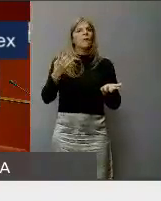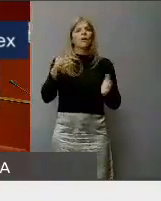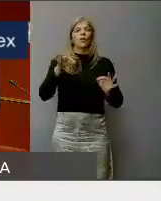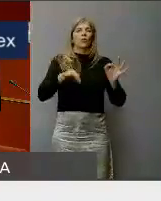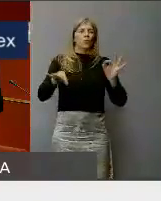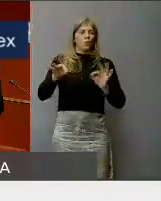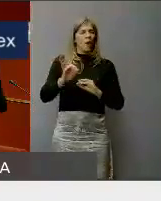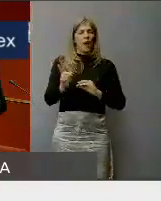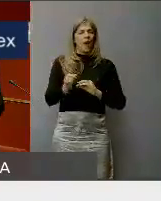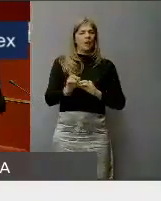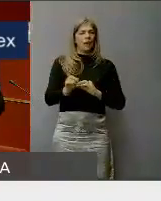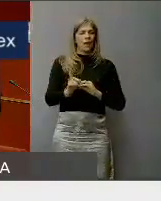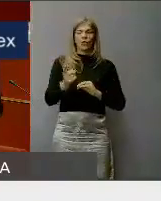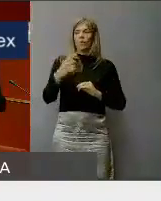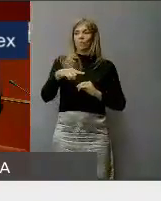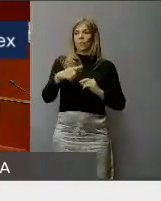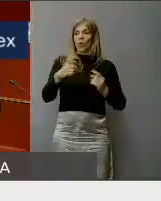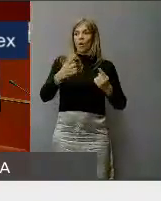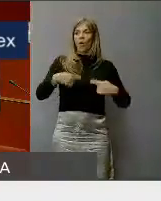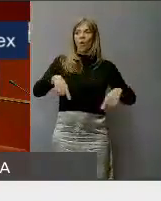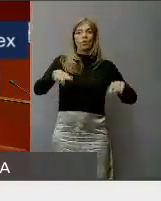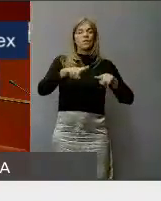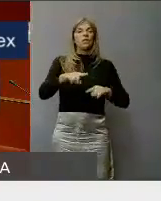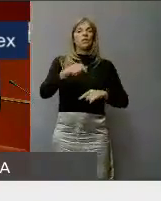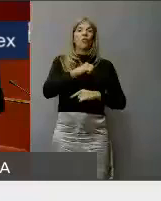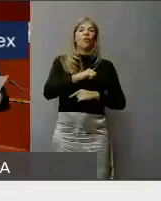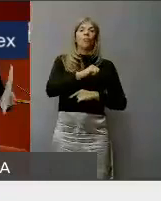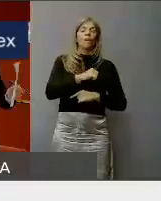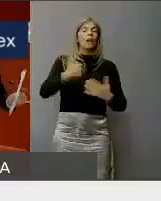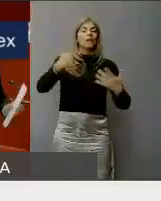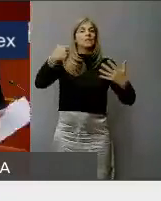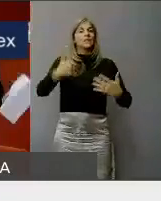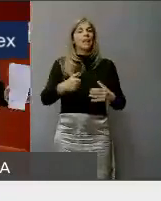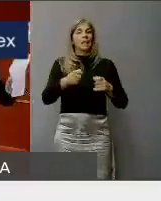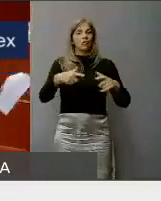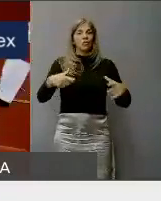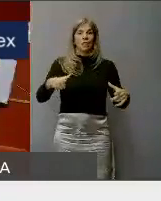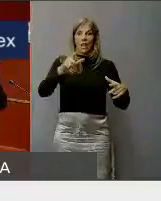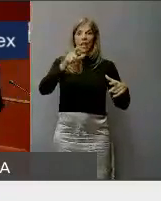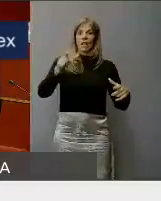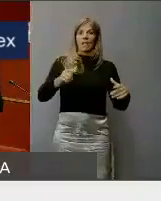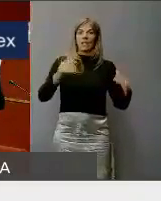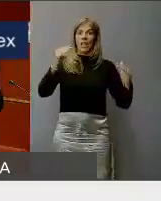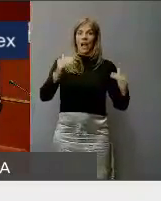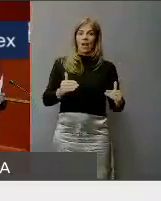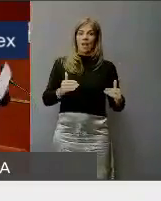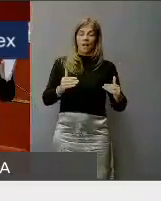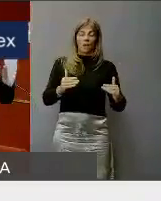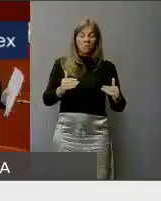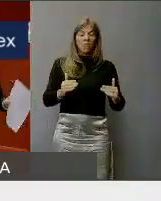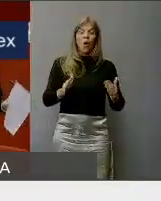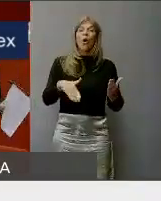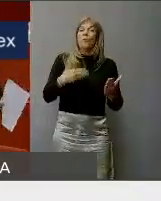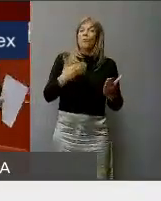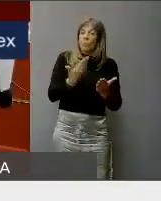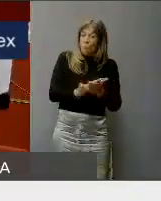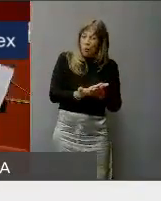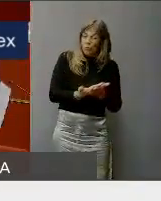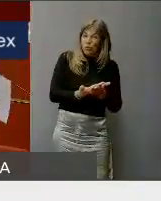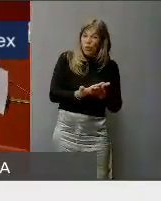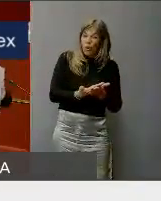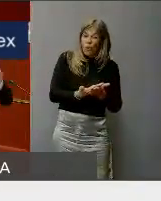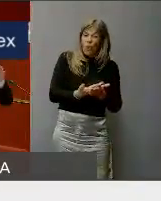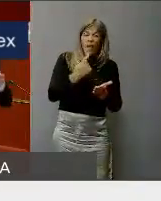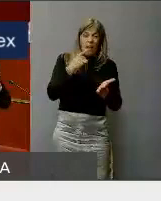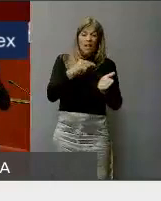siamo nei consigli comunali della trattativa in italia e nel consiglio comunale è stata c'era i pali al terzo può d'ordine del giorno viene presentata una mostra una mozione che